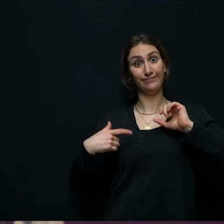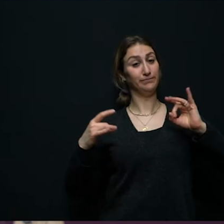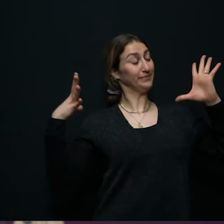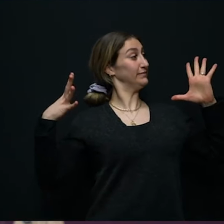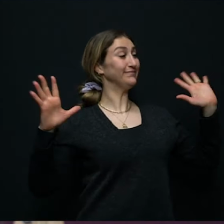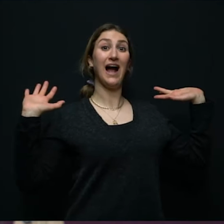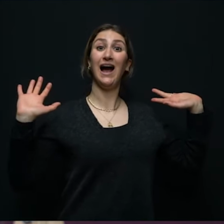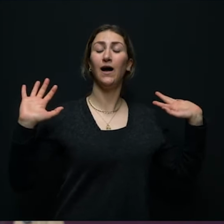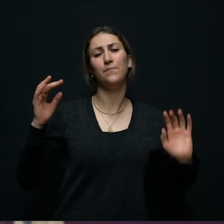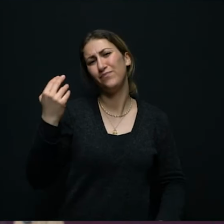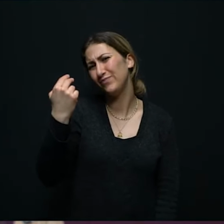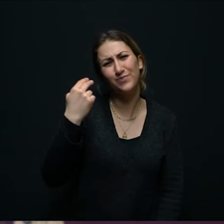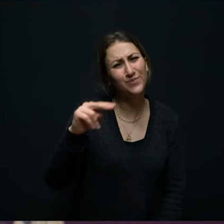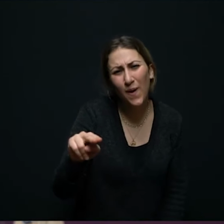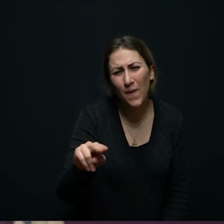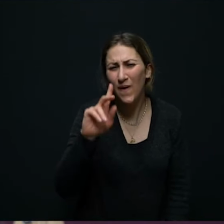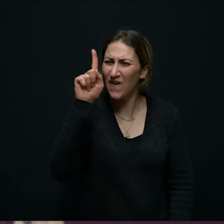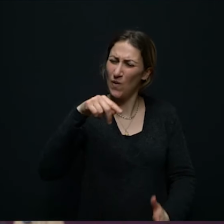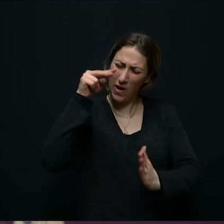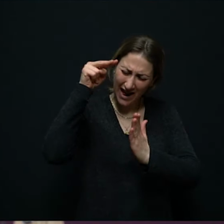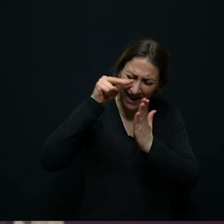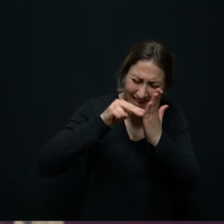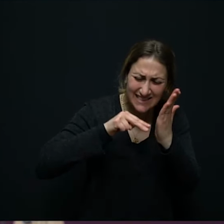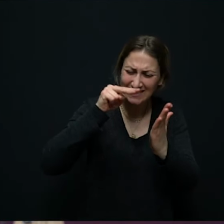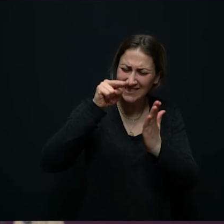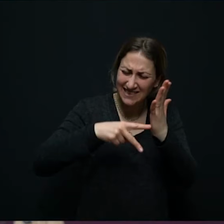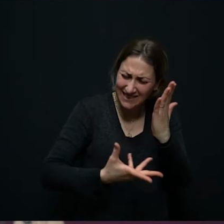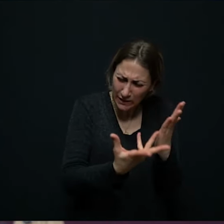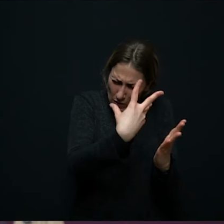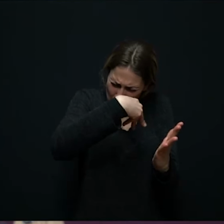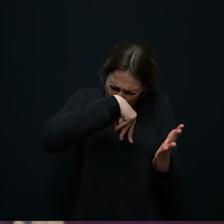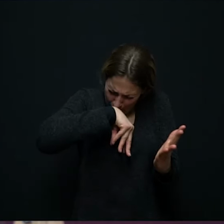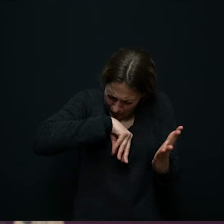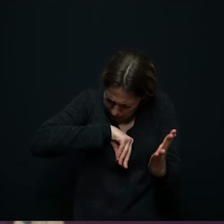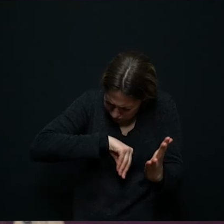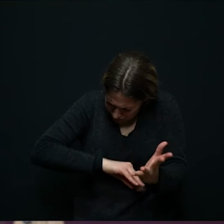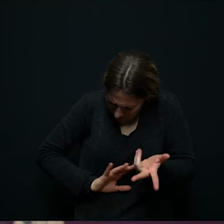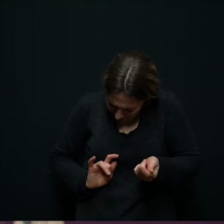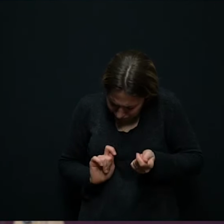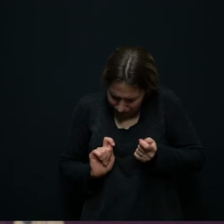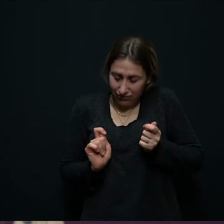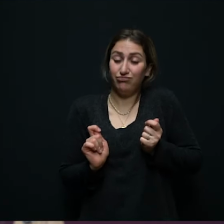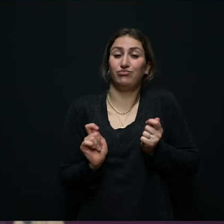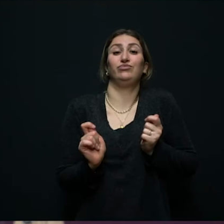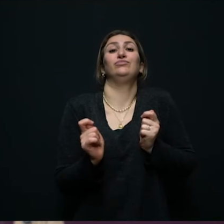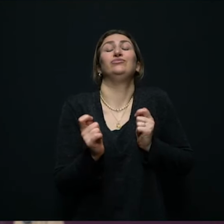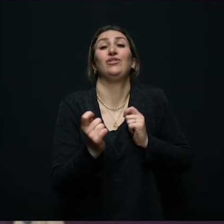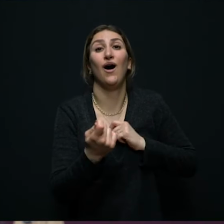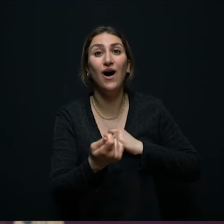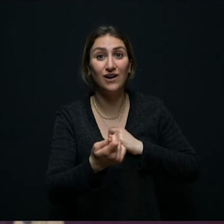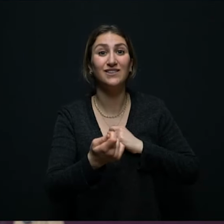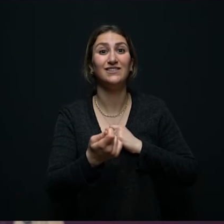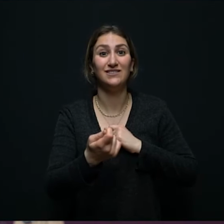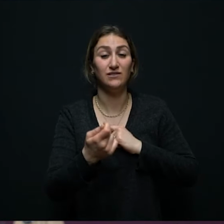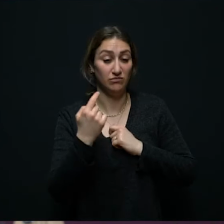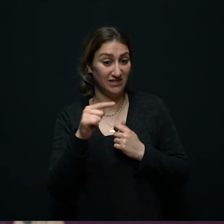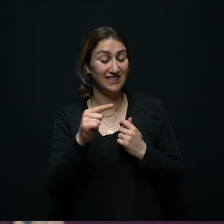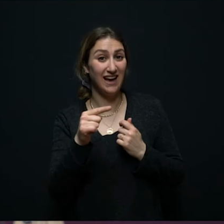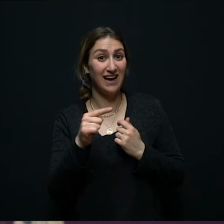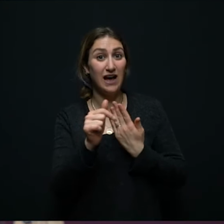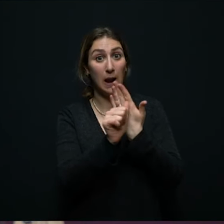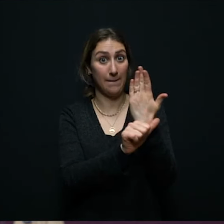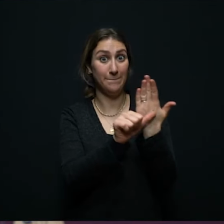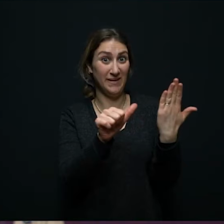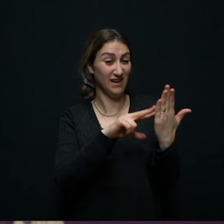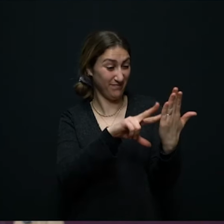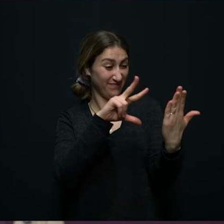l'aude la parole nous purifie c'est lorsque je lis la parole de dieu que je découvre le caractère de dieu c'est